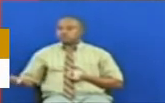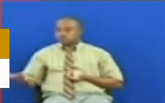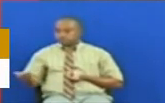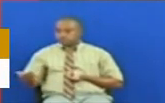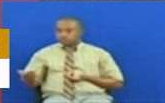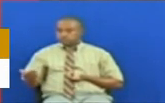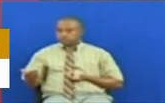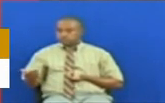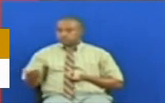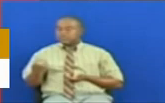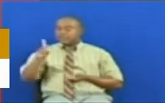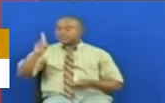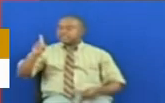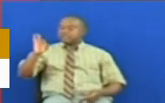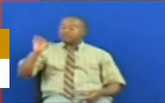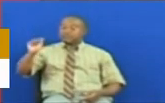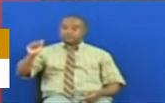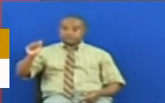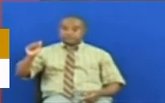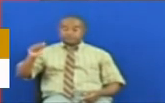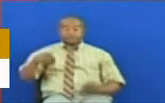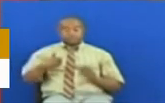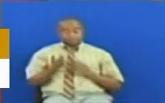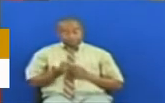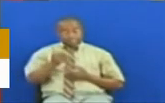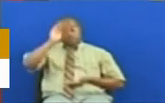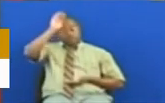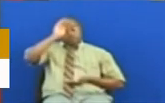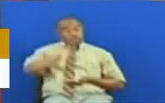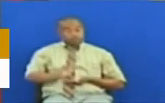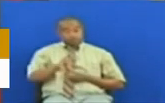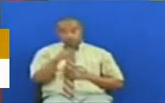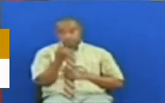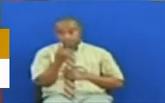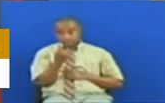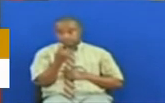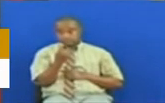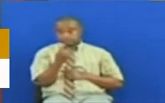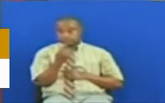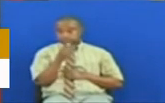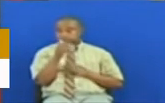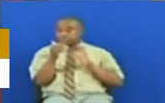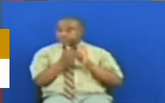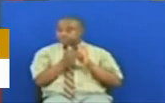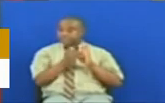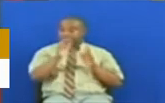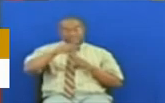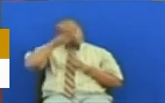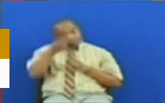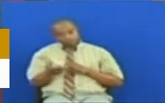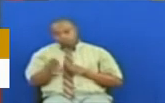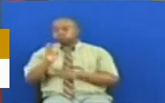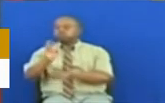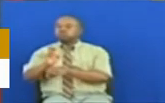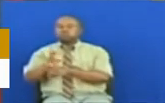ile DSFA. Moja ya mapungufu yalikuwa ni kwanza, sheria ilishindwa kusimamia meli za